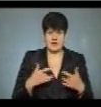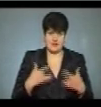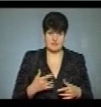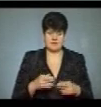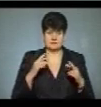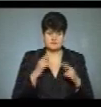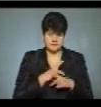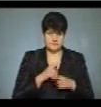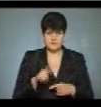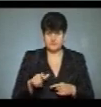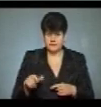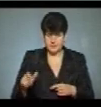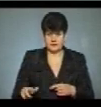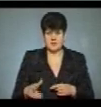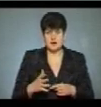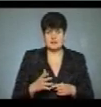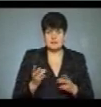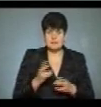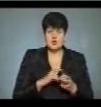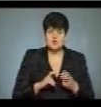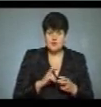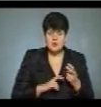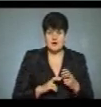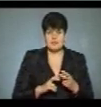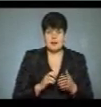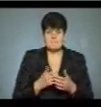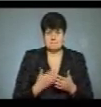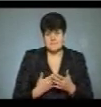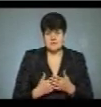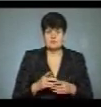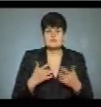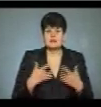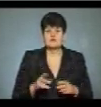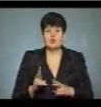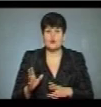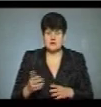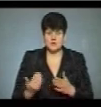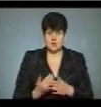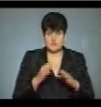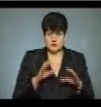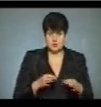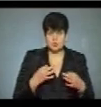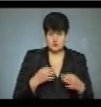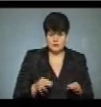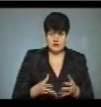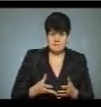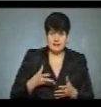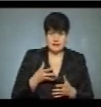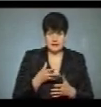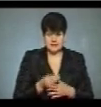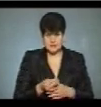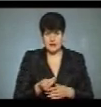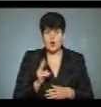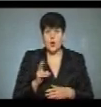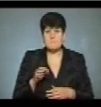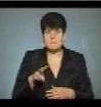За його словами, зараз роботодавцям потрібно шукати формальні приводи, щоб когось звільнити, а новий закон дозволить платити компенсацію і після